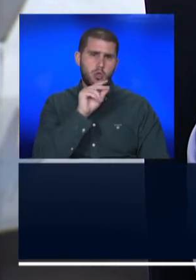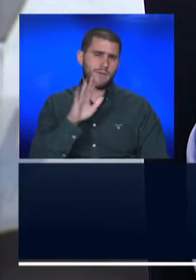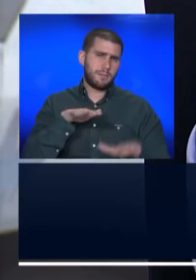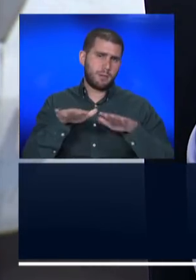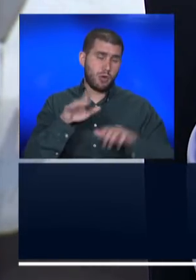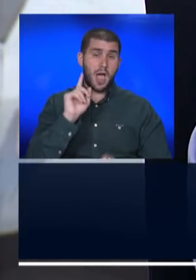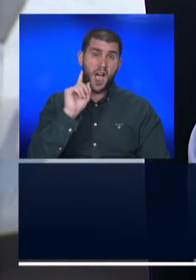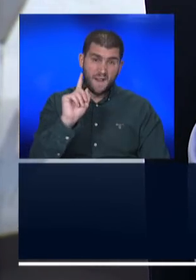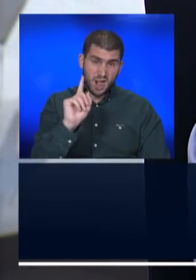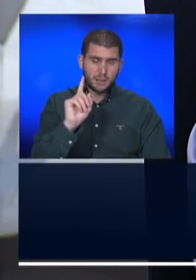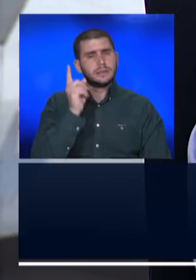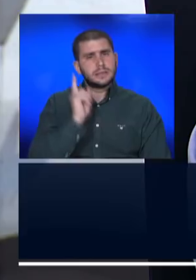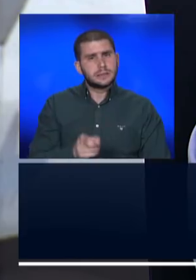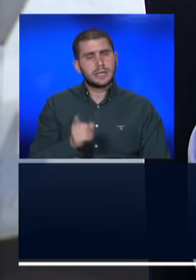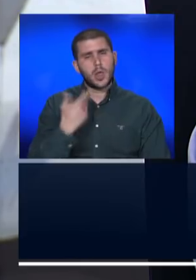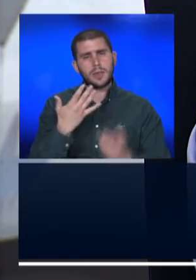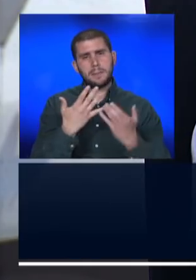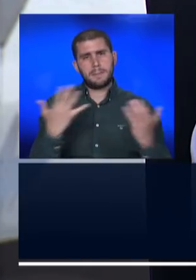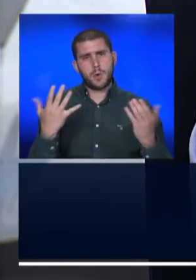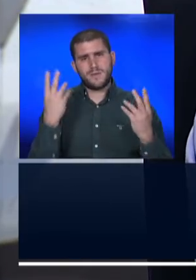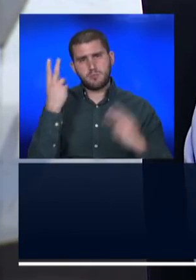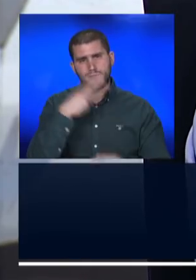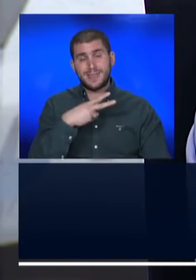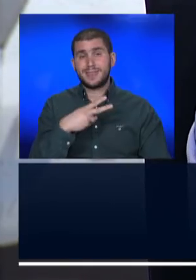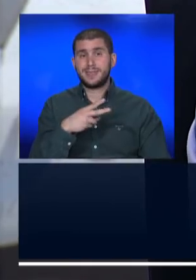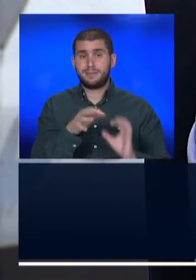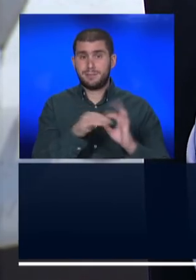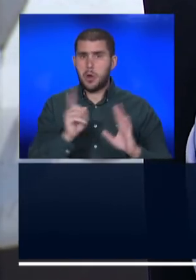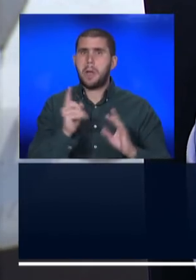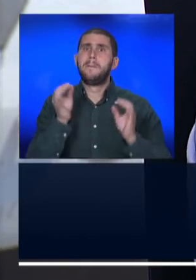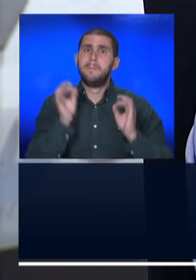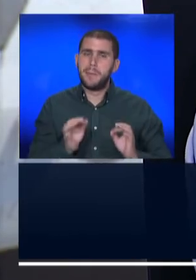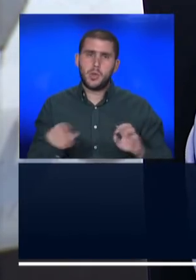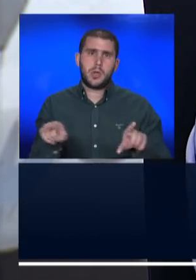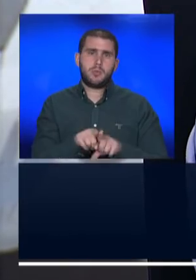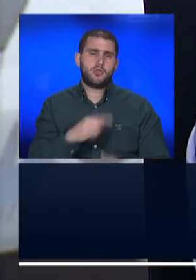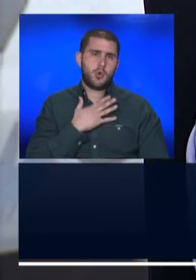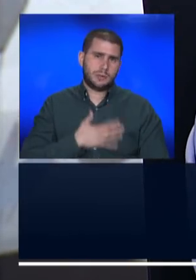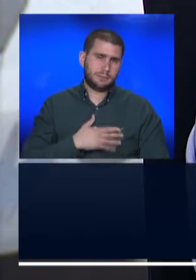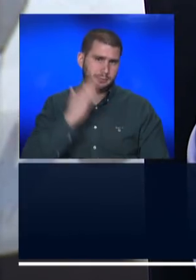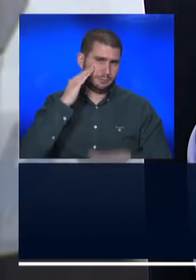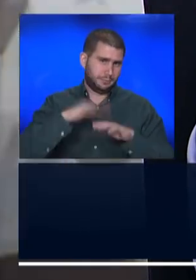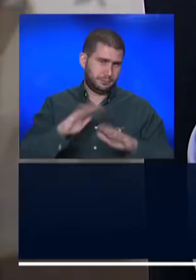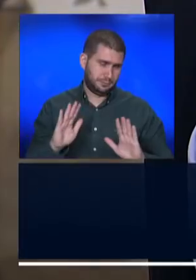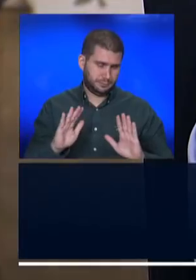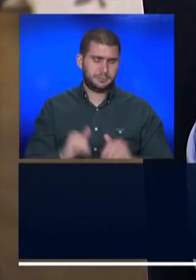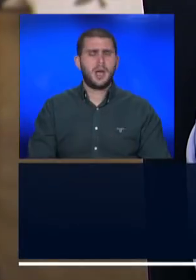צריך להיות מובן שהיציאה לא תהיה בדיוק כפי שאנו רוצים אותה. אנחנו לא השחקן היחיד.